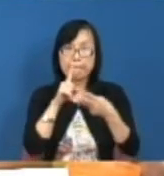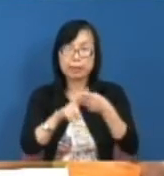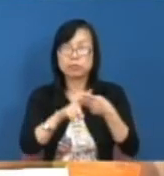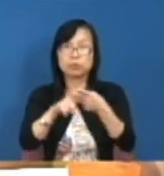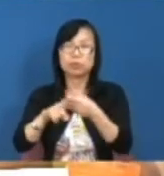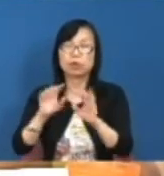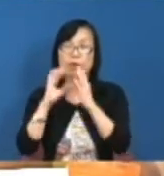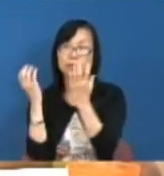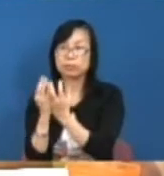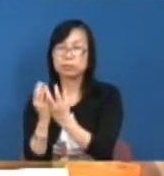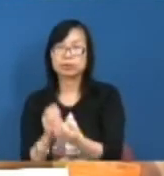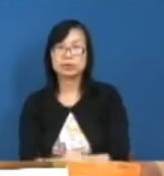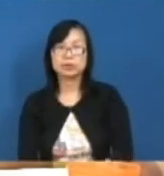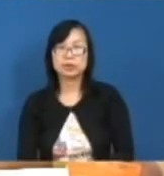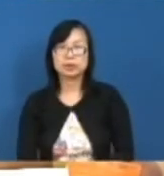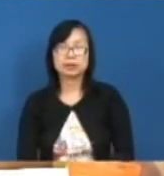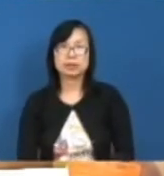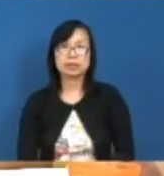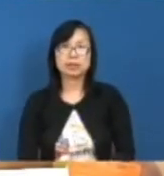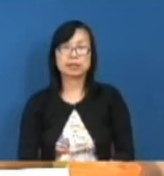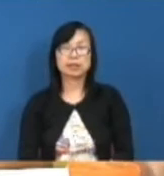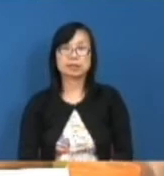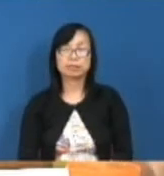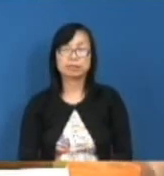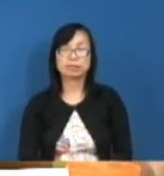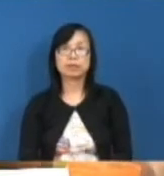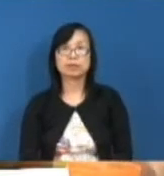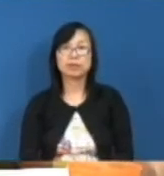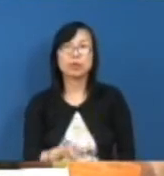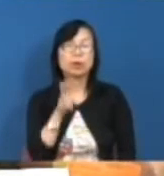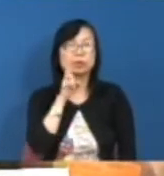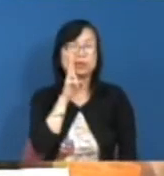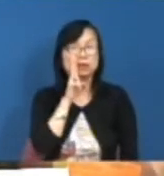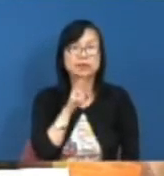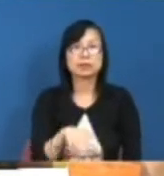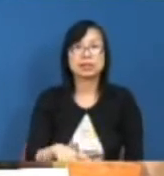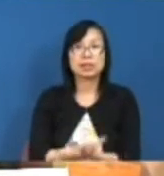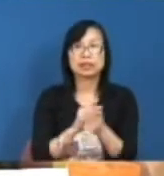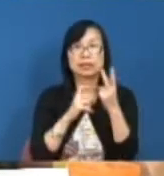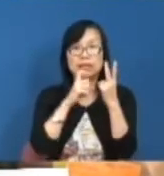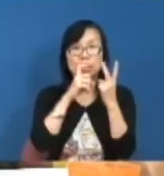首嘅。咁你就可以自處，就好似